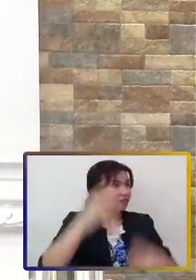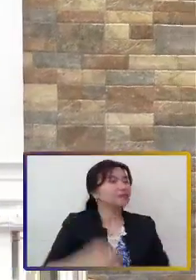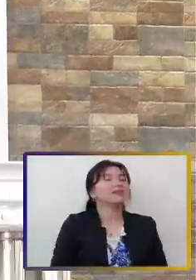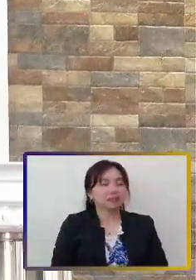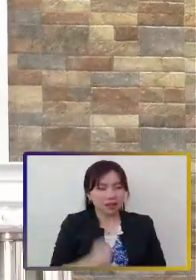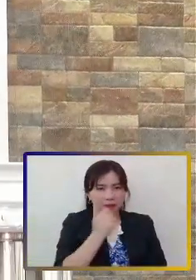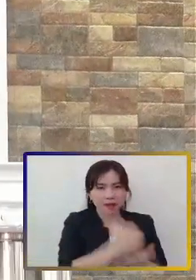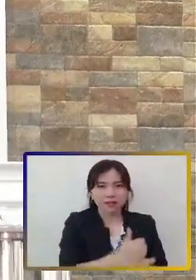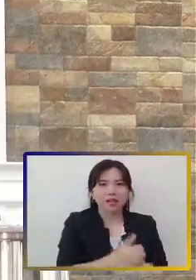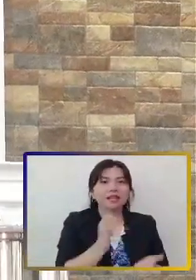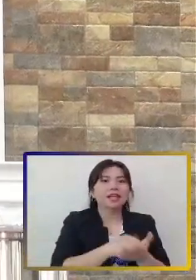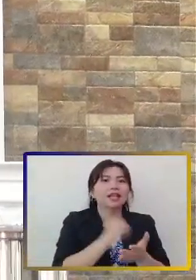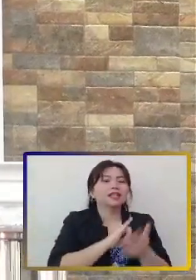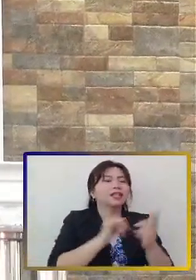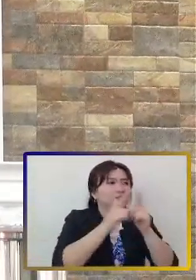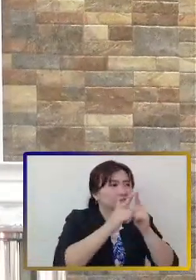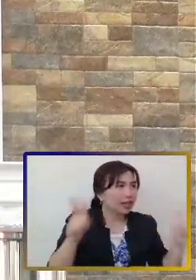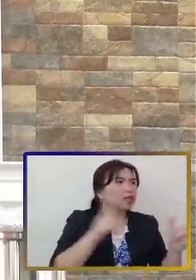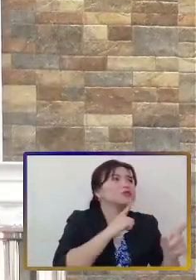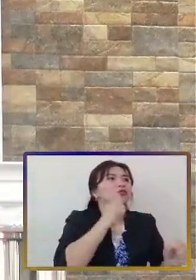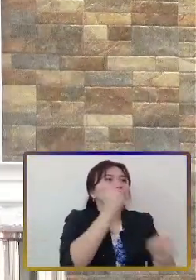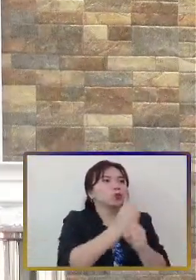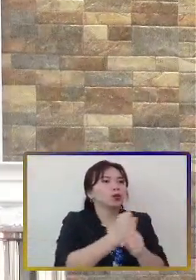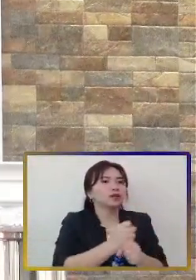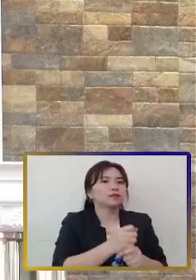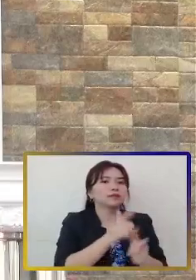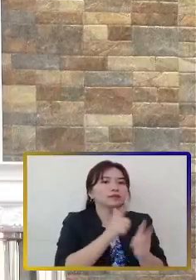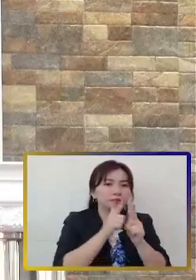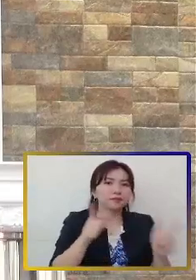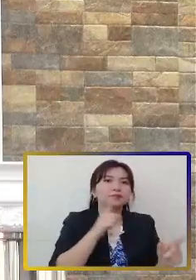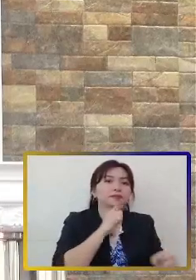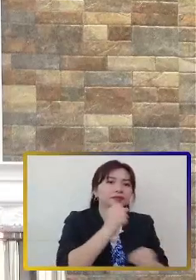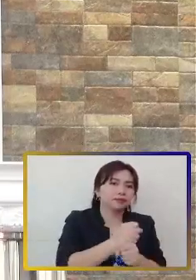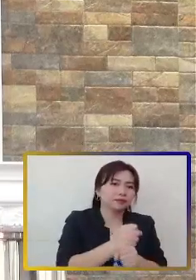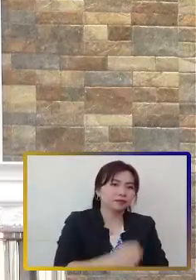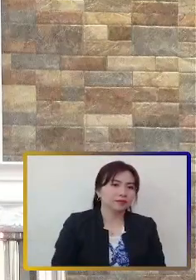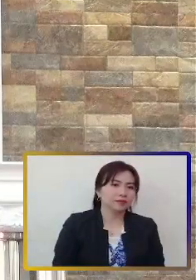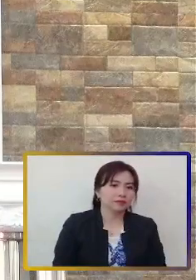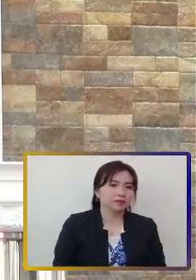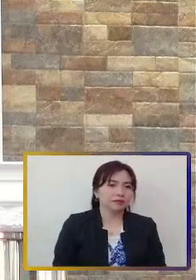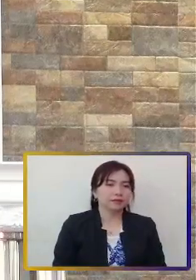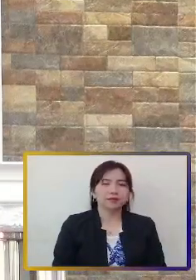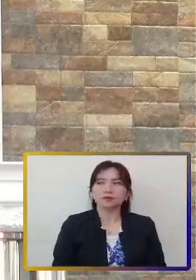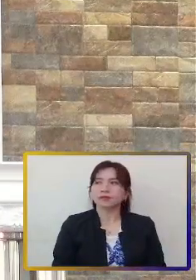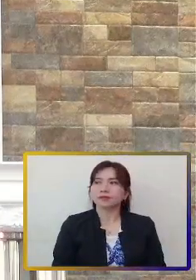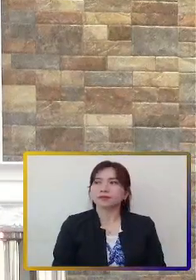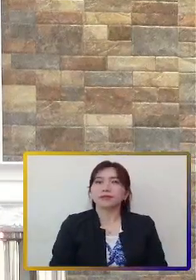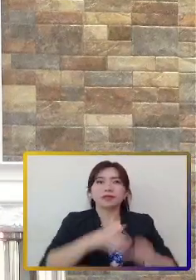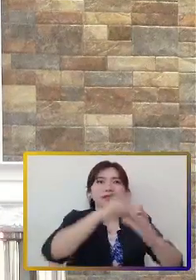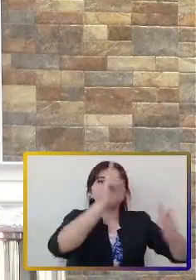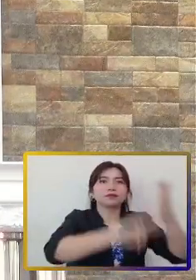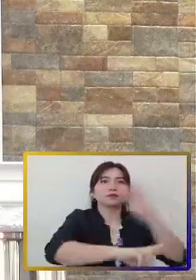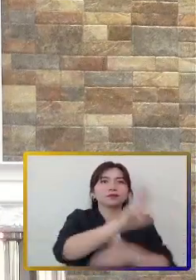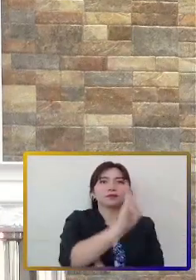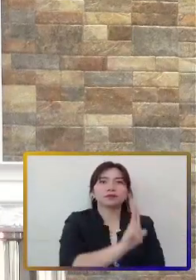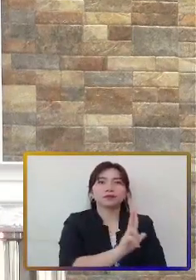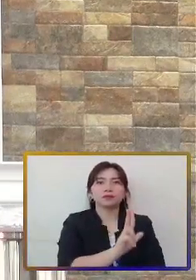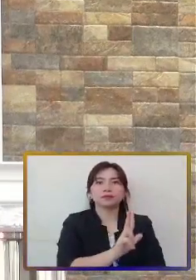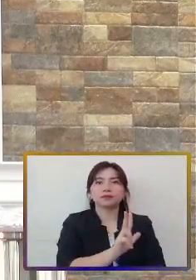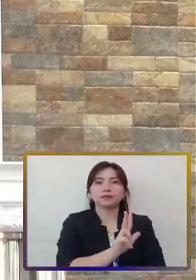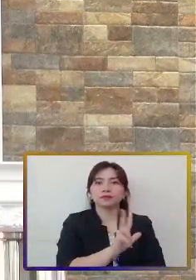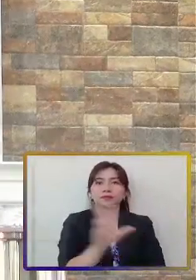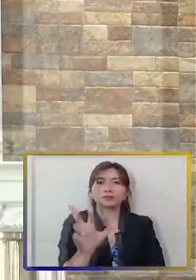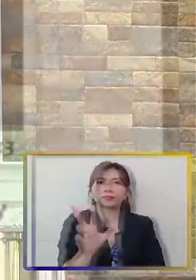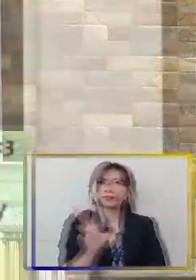is a greatest assurance It is a great certain expectation mga kapatid verse number 3 and if